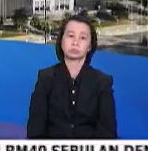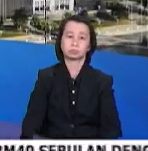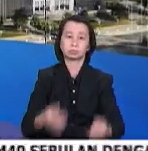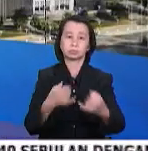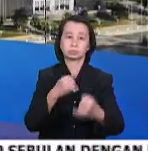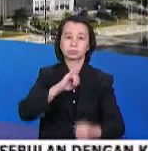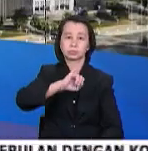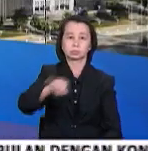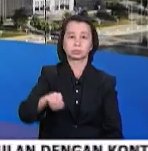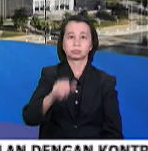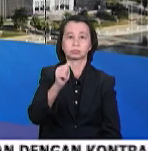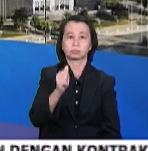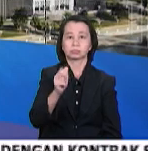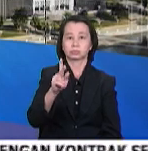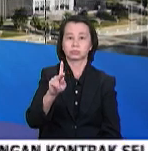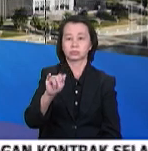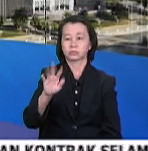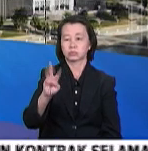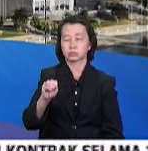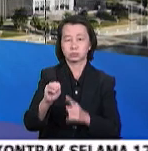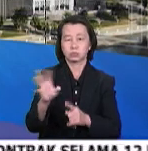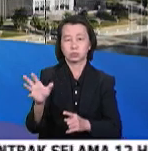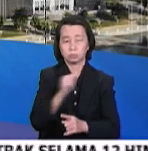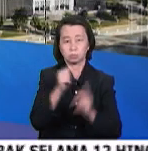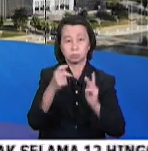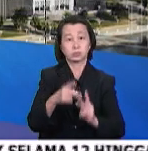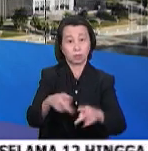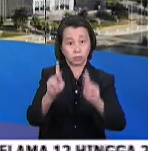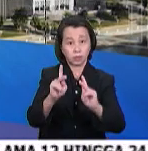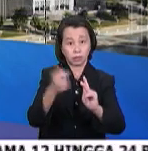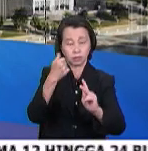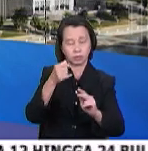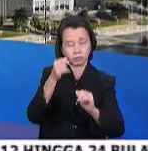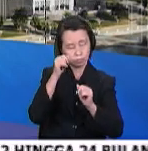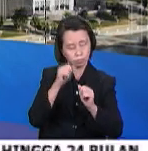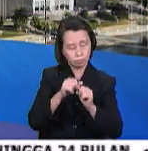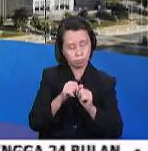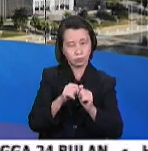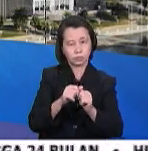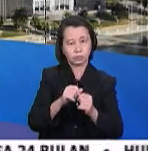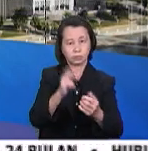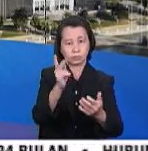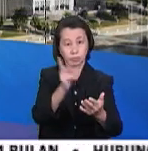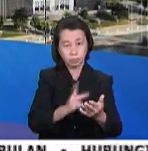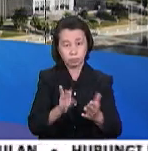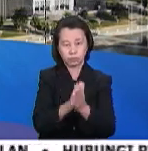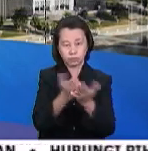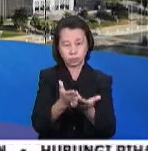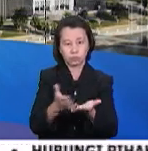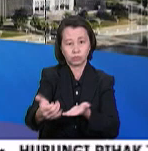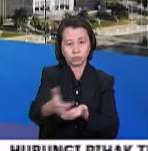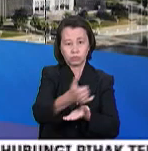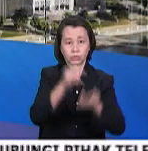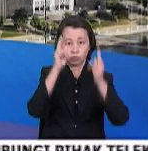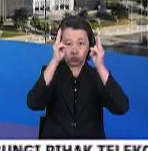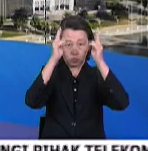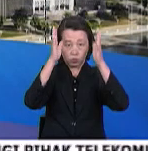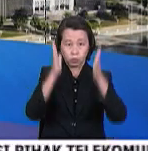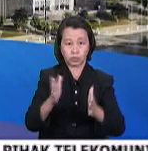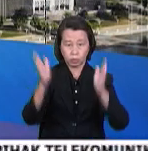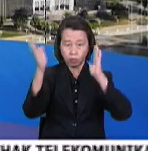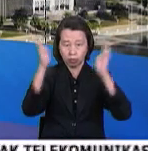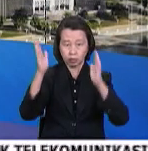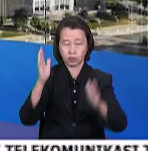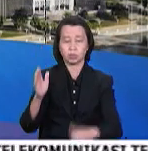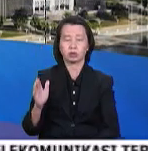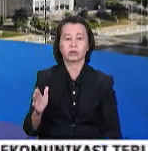Jabatan Kemajuan Islam Malaysia JAKIM mengambil inisiatif untuk mengabadikan hasil karya dan buku koleksi ulama negara Syekh